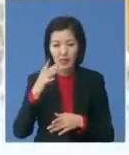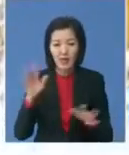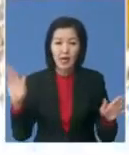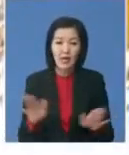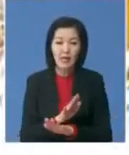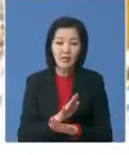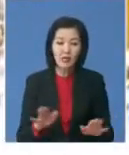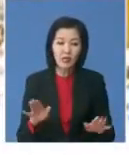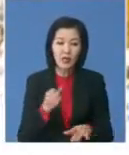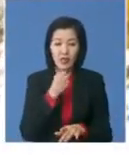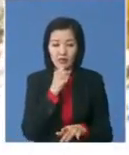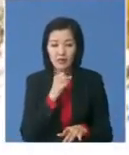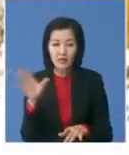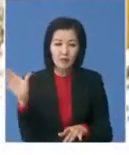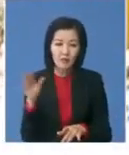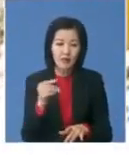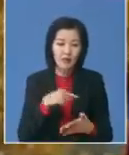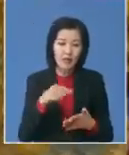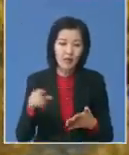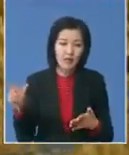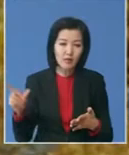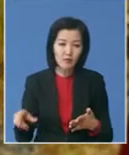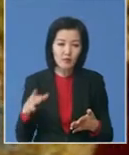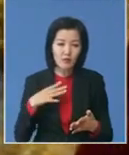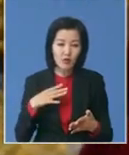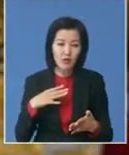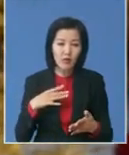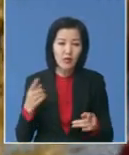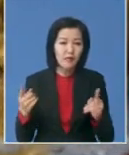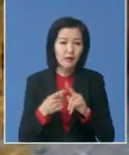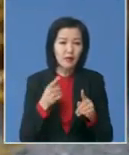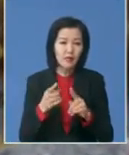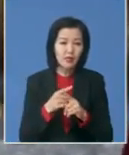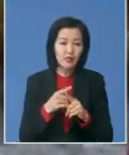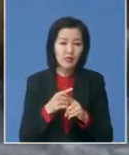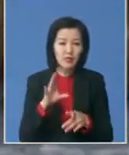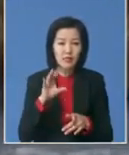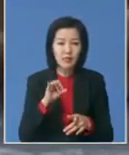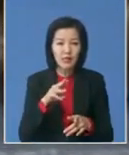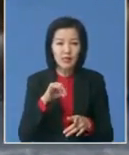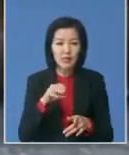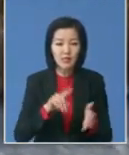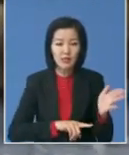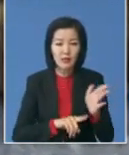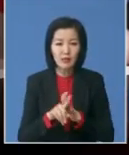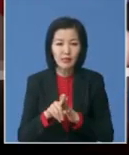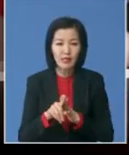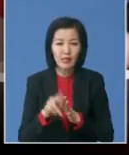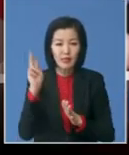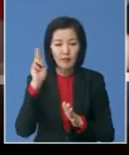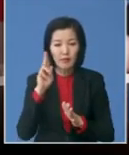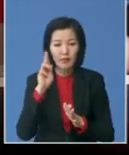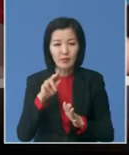атасы Елғонды ақын болған. Дарынды қыз поэзиядағы алғашқы қадамын сатирадан бастаған. Мектепте оқып жүріп